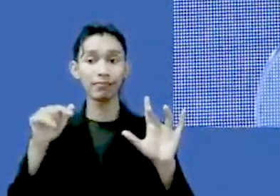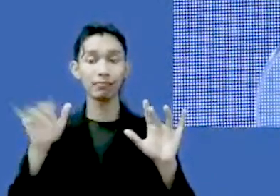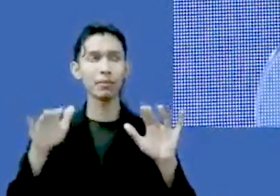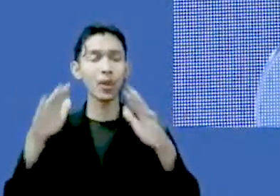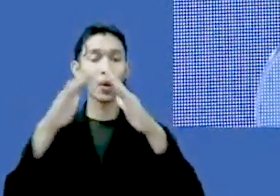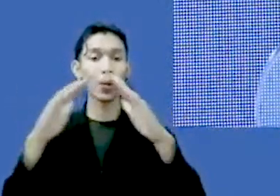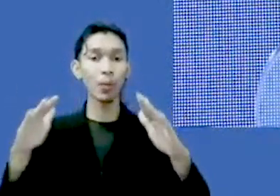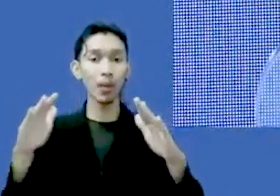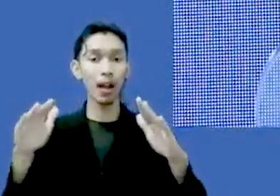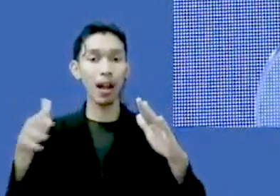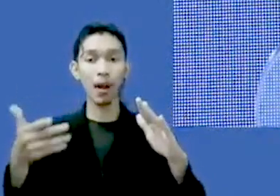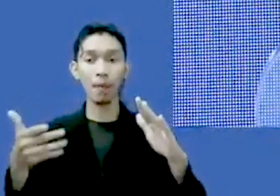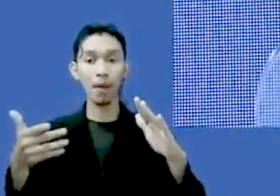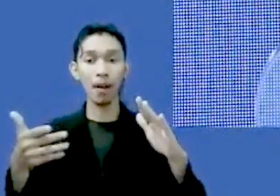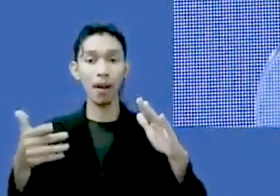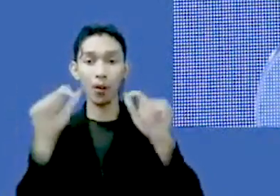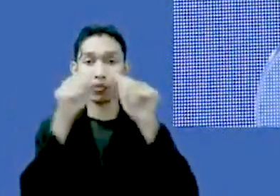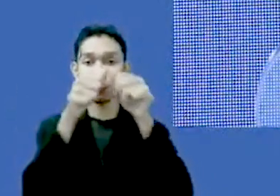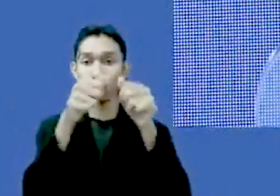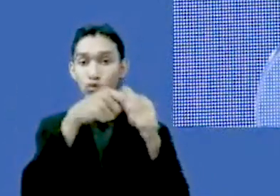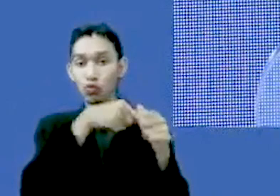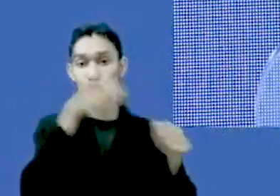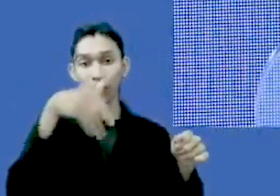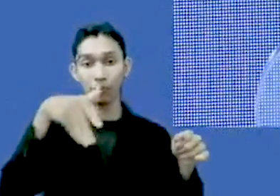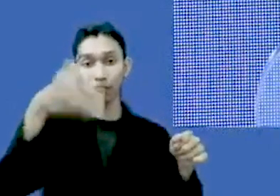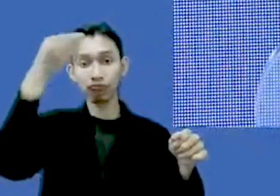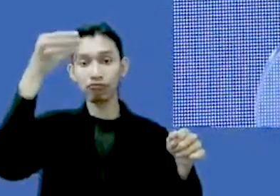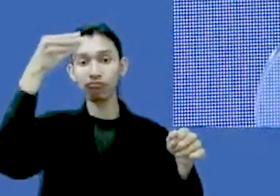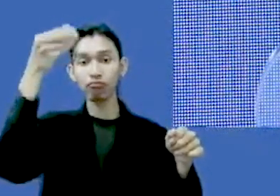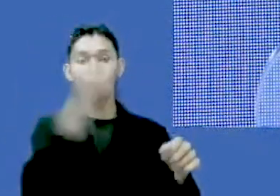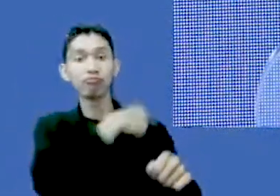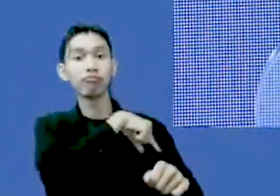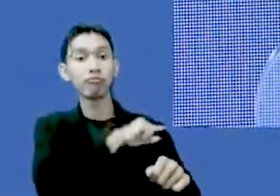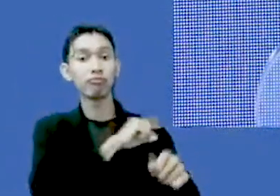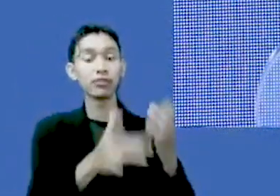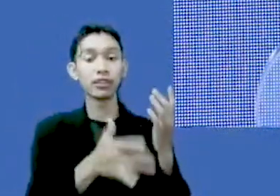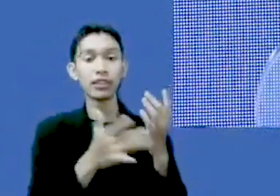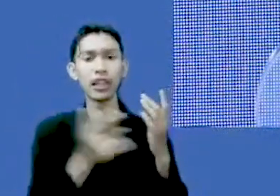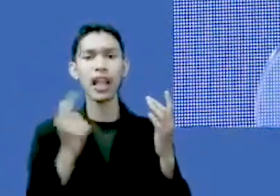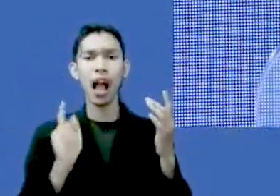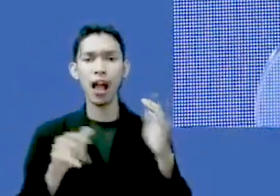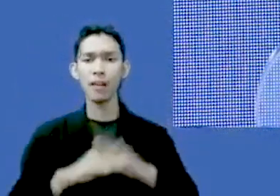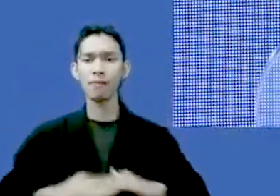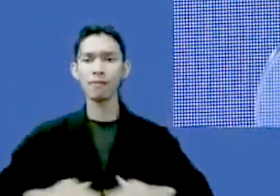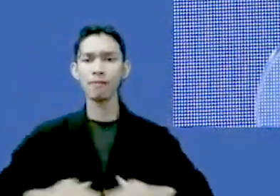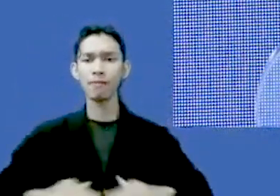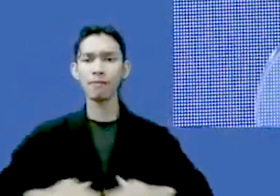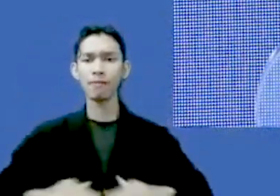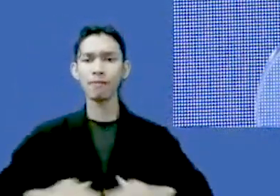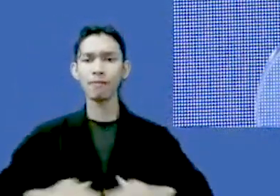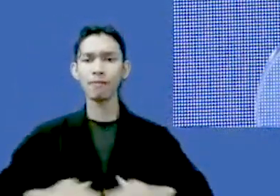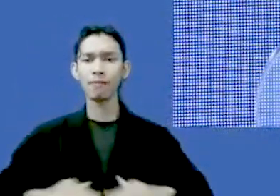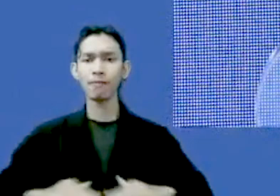atapnya adalah pengukuran kecakapan digital kita punya pondasi yakni penyediaan